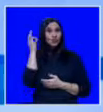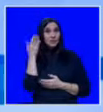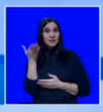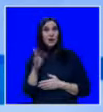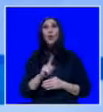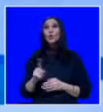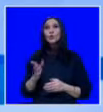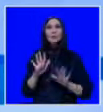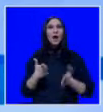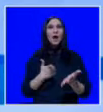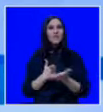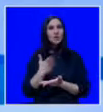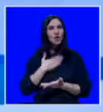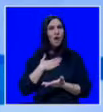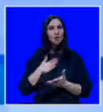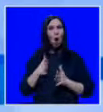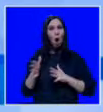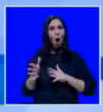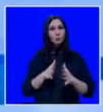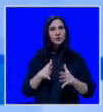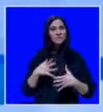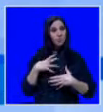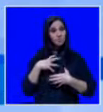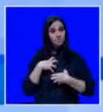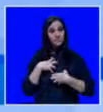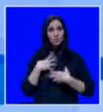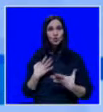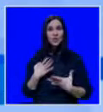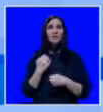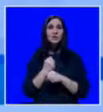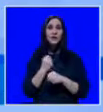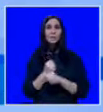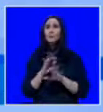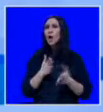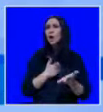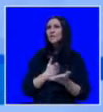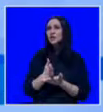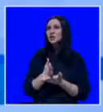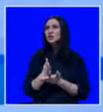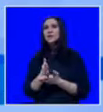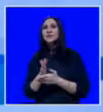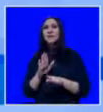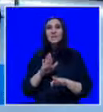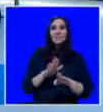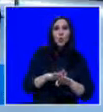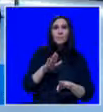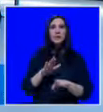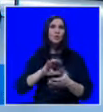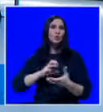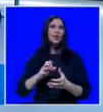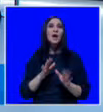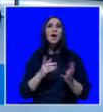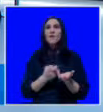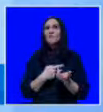по някакъв начин в нашето общество смущават и работата и по някакъв начин се допират до политиката в някои